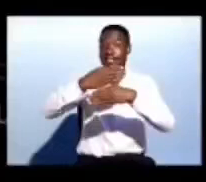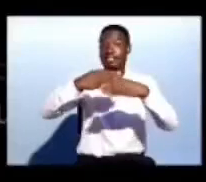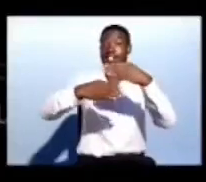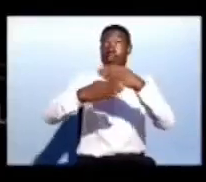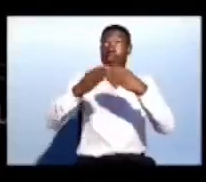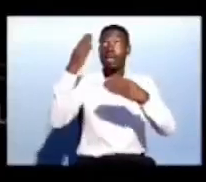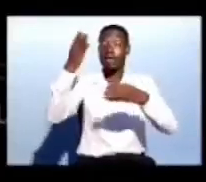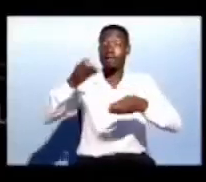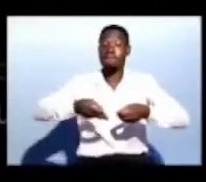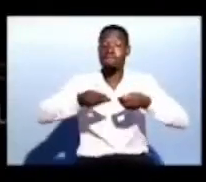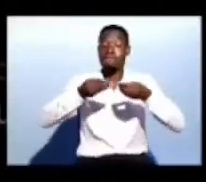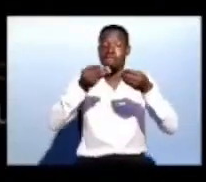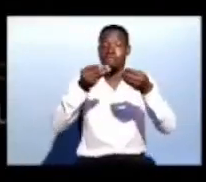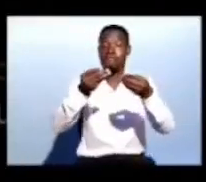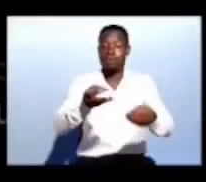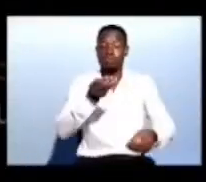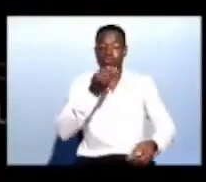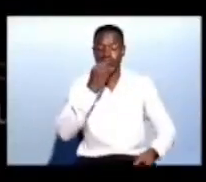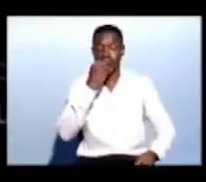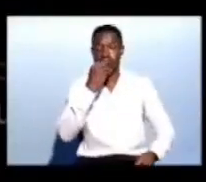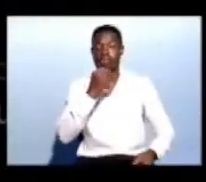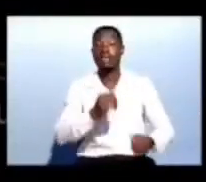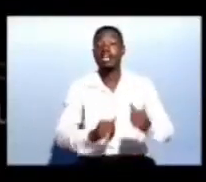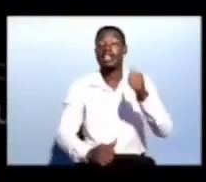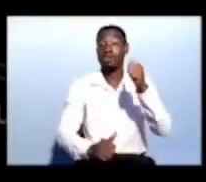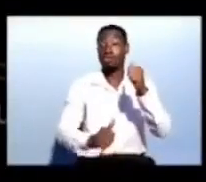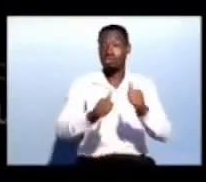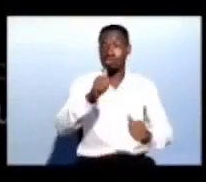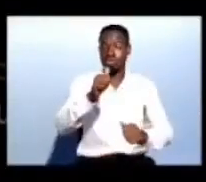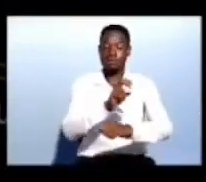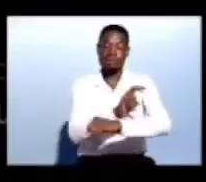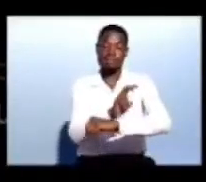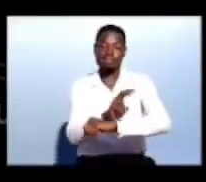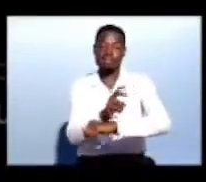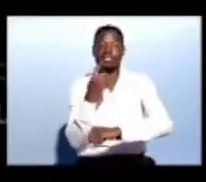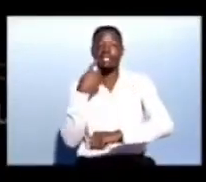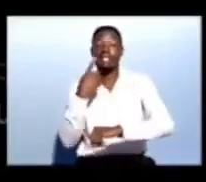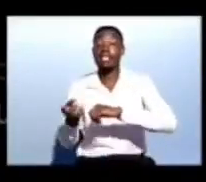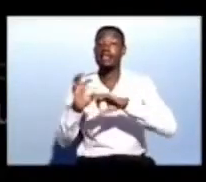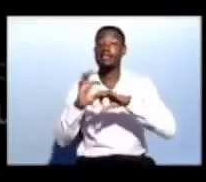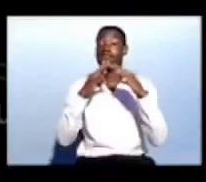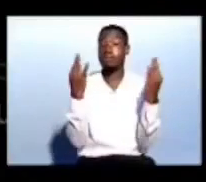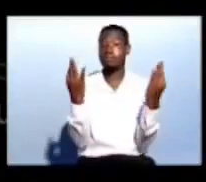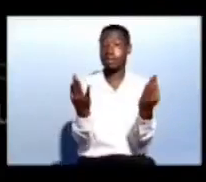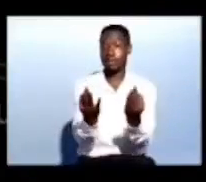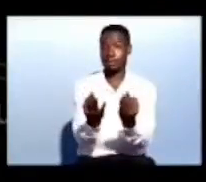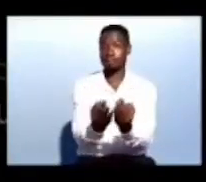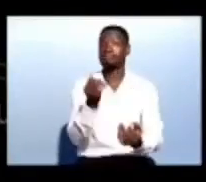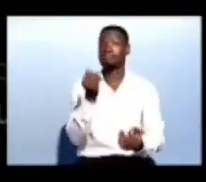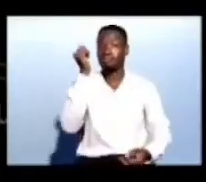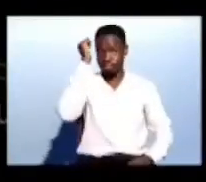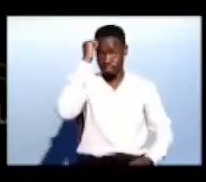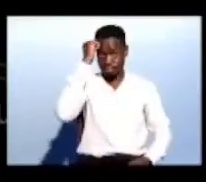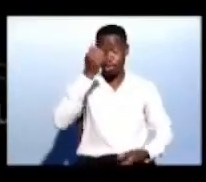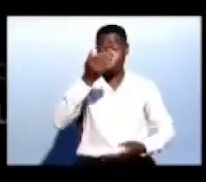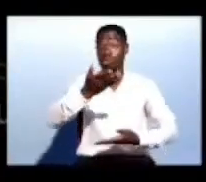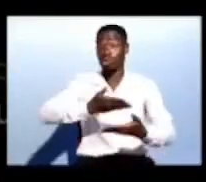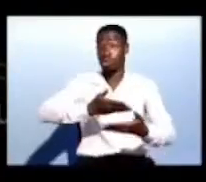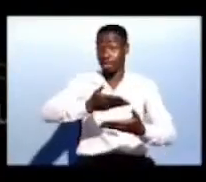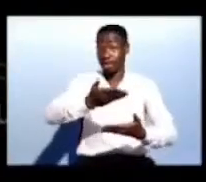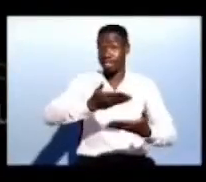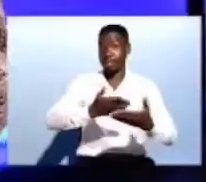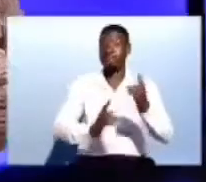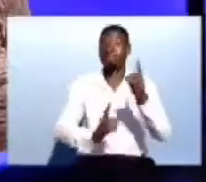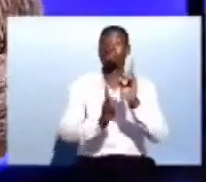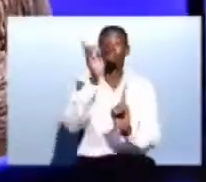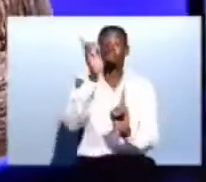ndiye kiongozi na mlinzi wa kila familia. Kumbuka kwamba tunajadili juu ya mti.